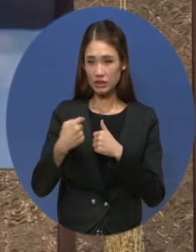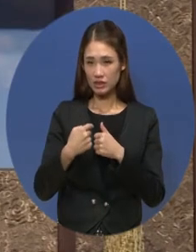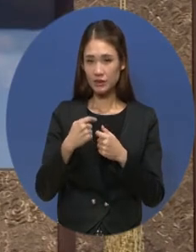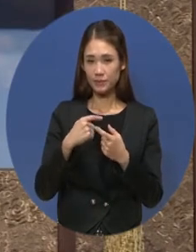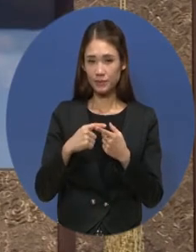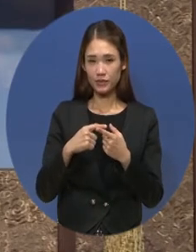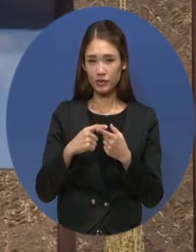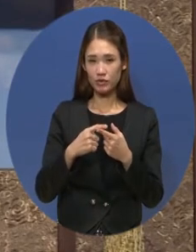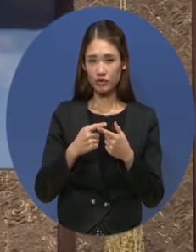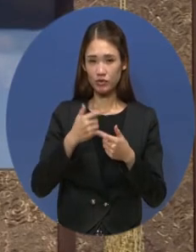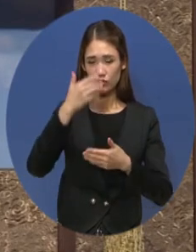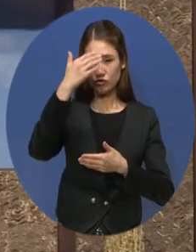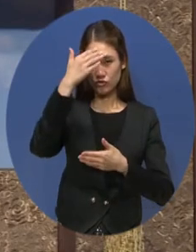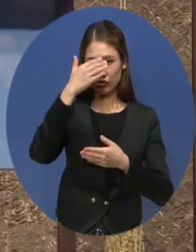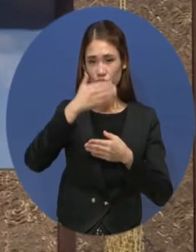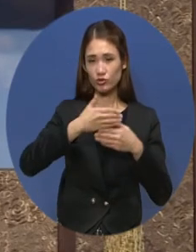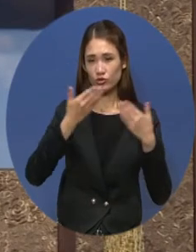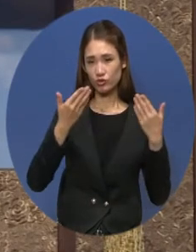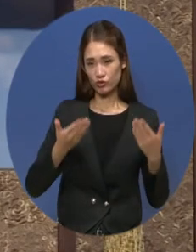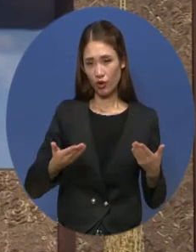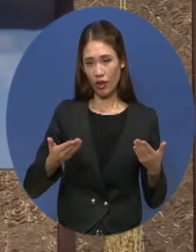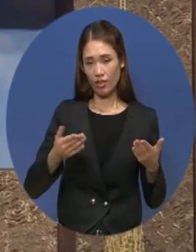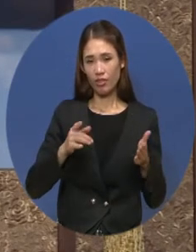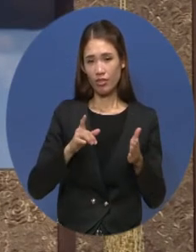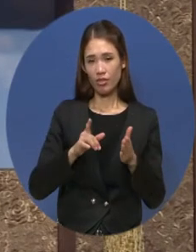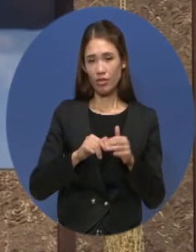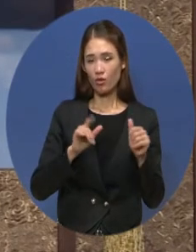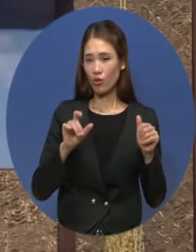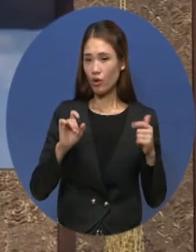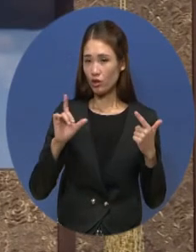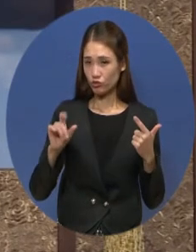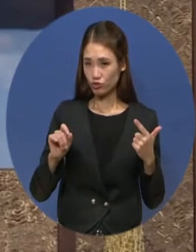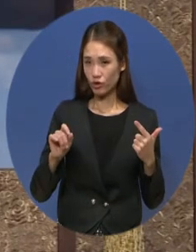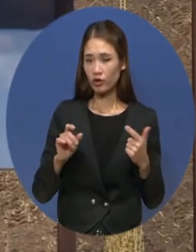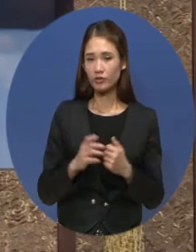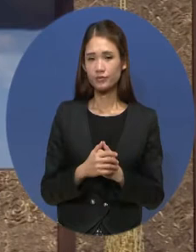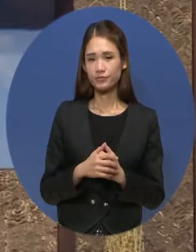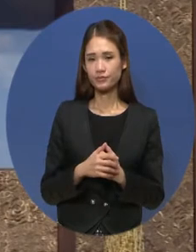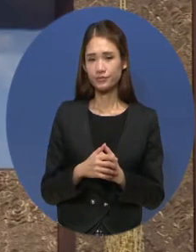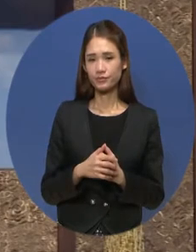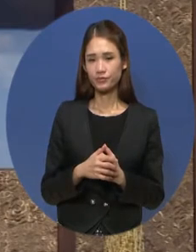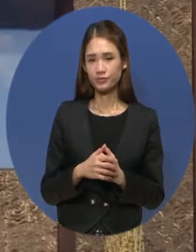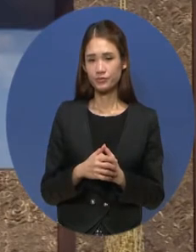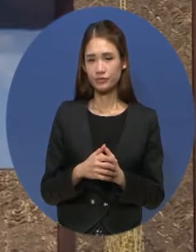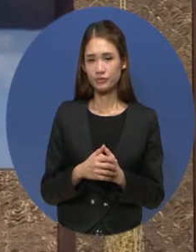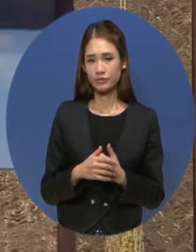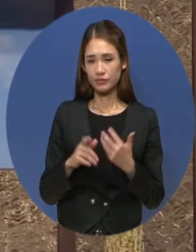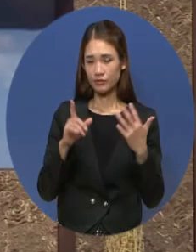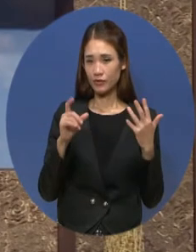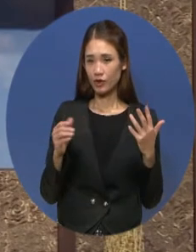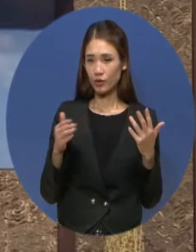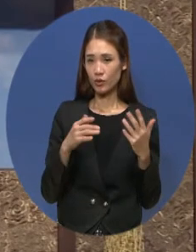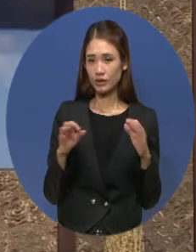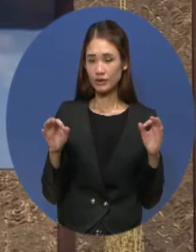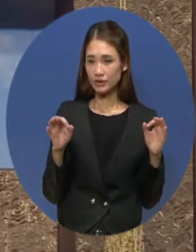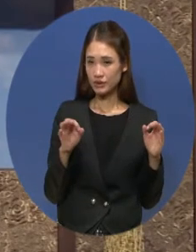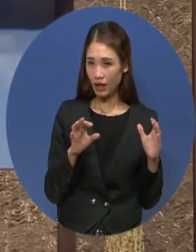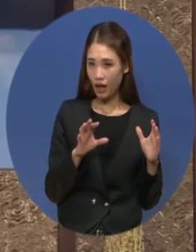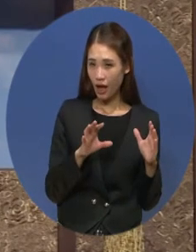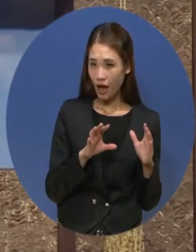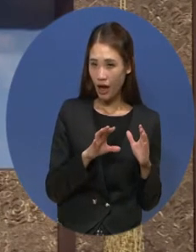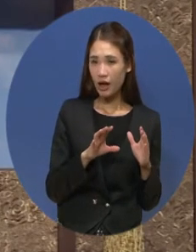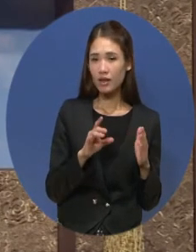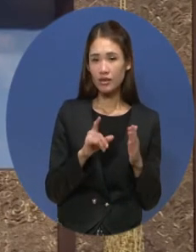휴간 조치가 대국 그랬던 시대였습니다 올 6월 닮아 이때가 그러면서 이제 8월 될 정도의 좀 약간 소강 상태가 될